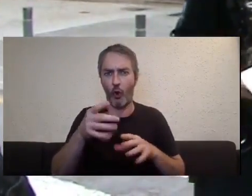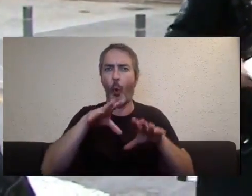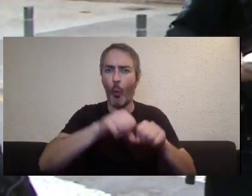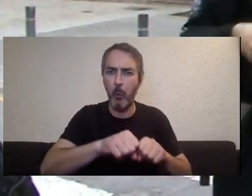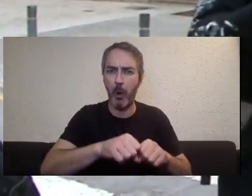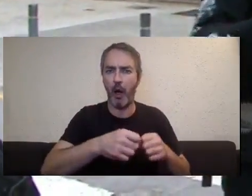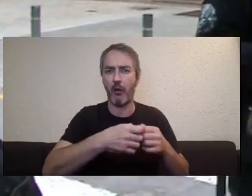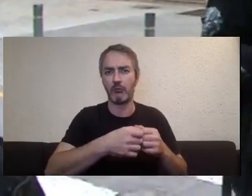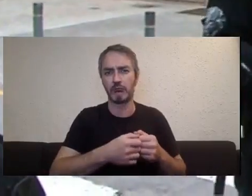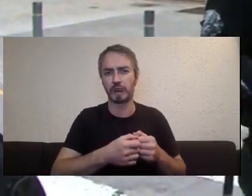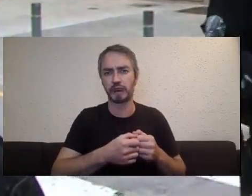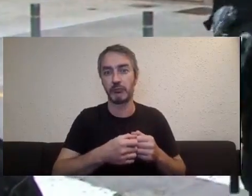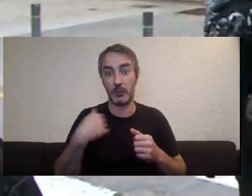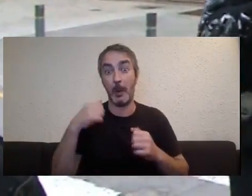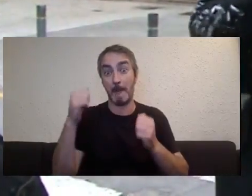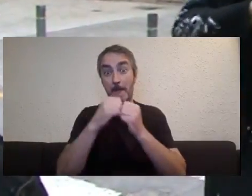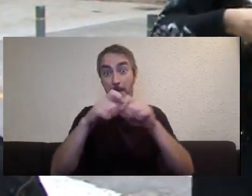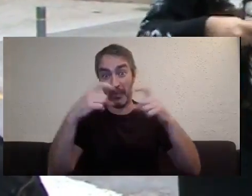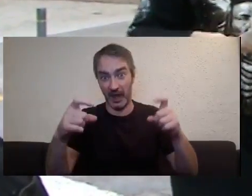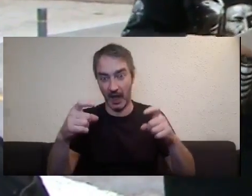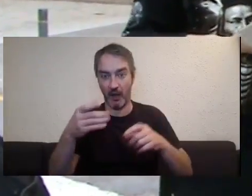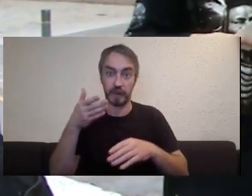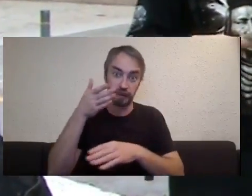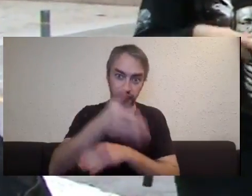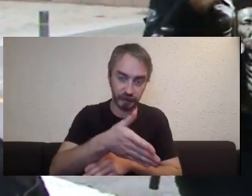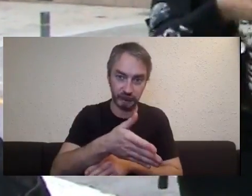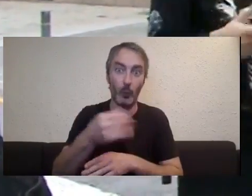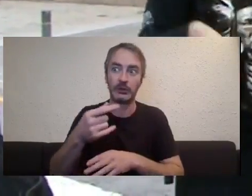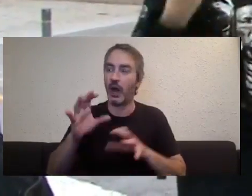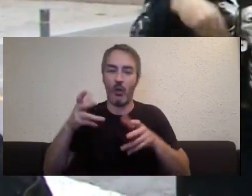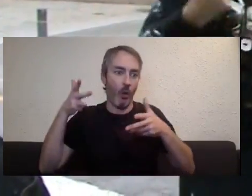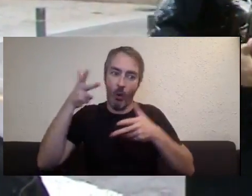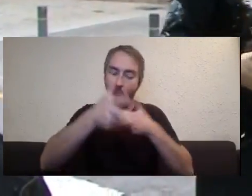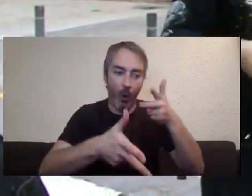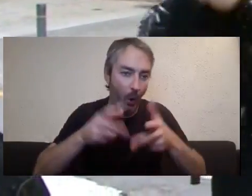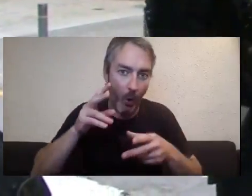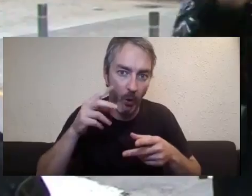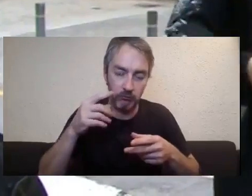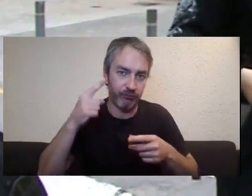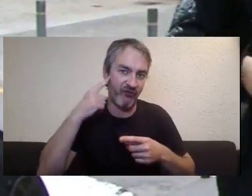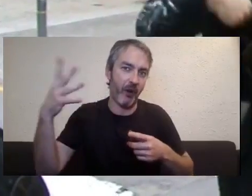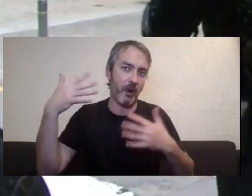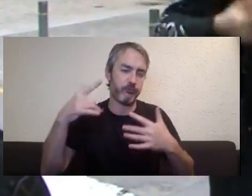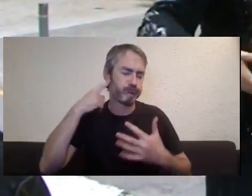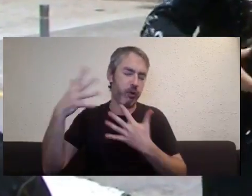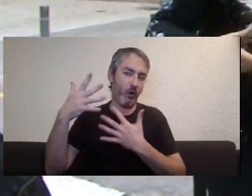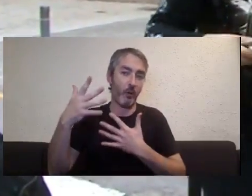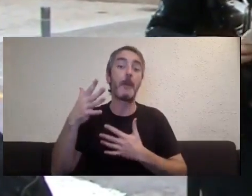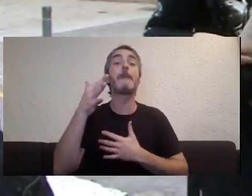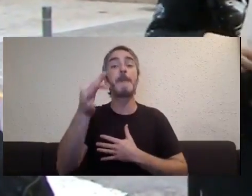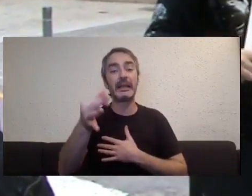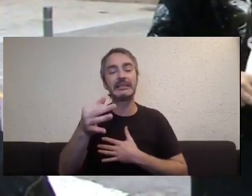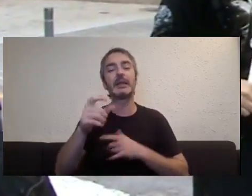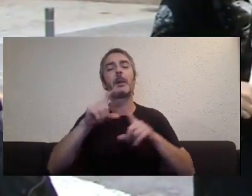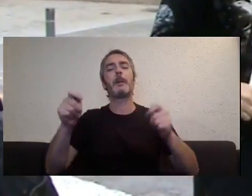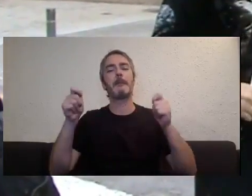estat una casa prou important, el fet que s'estigués ocupant la Pedrera, doncs també va fer que els mitjans encara en parlessin